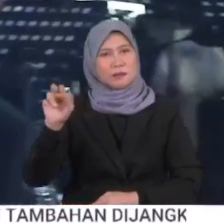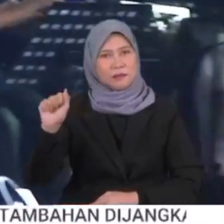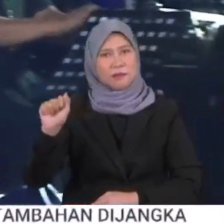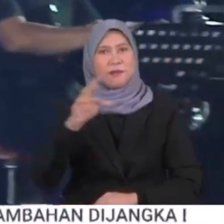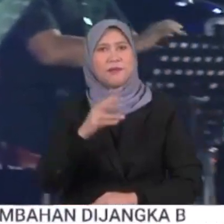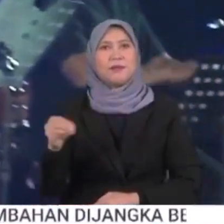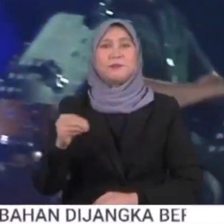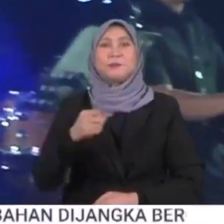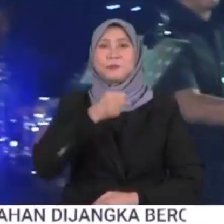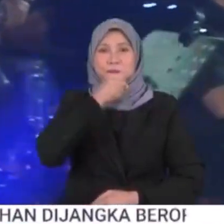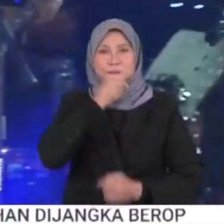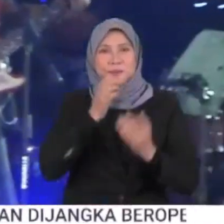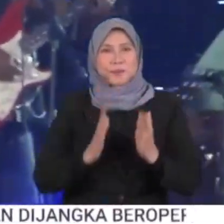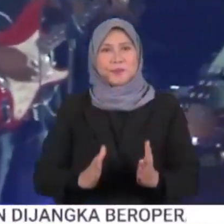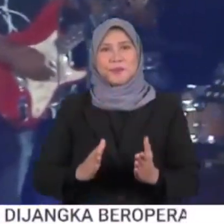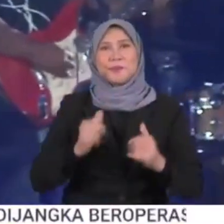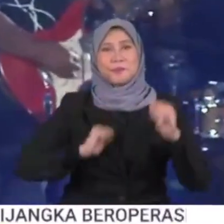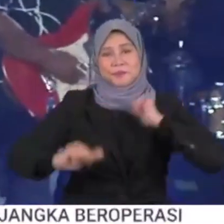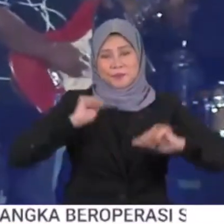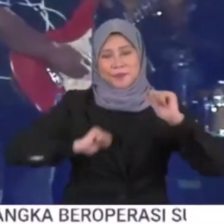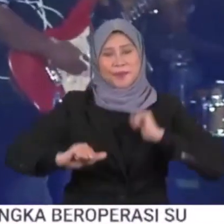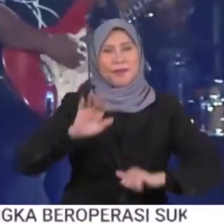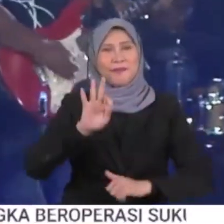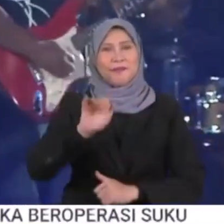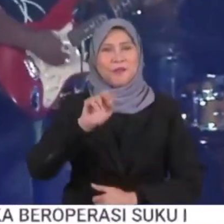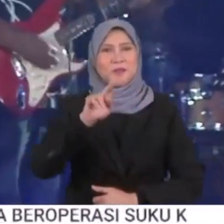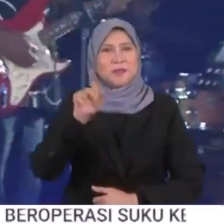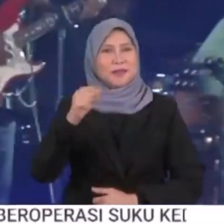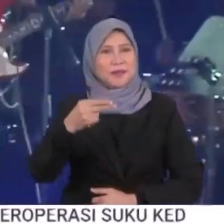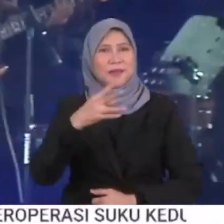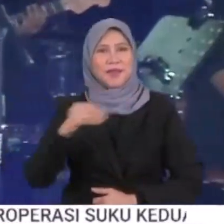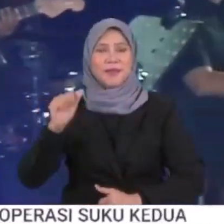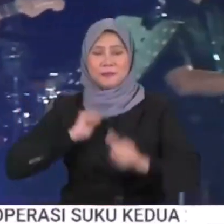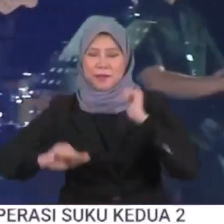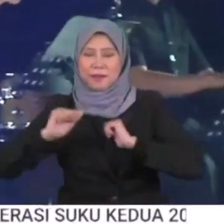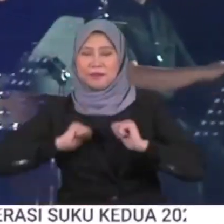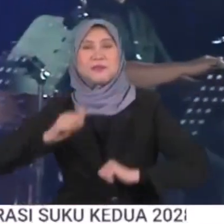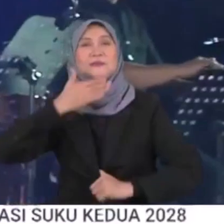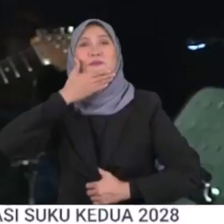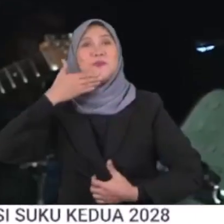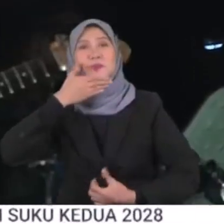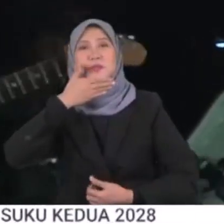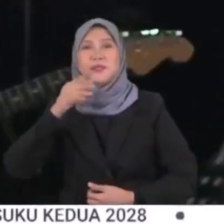khas pengacara majlis, pelakon Fauzia Ahmad Daud serta artis muda Kai Bahar.